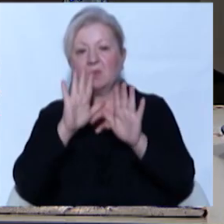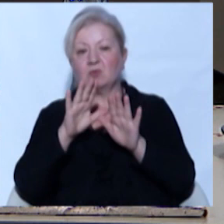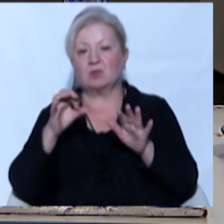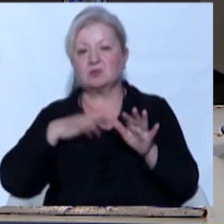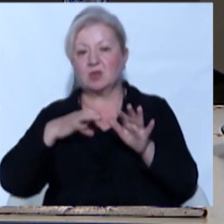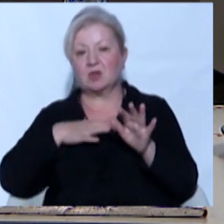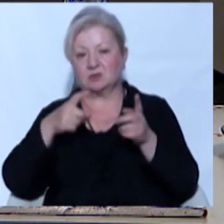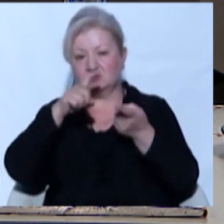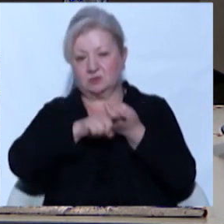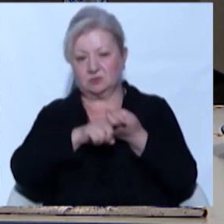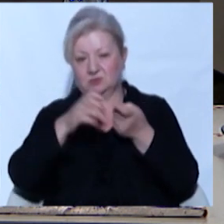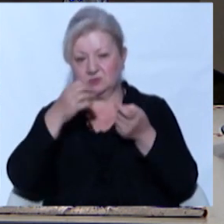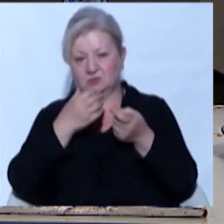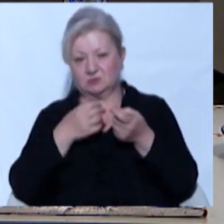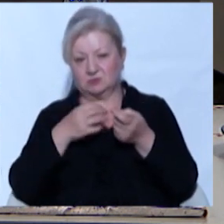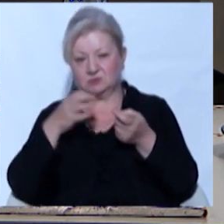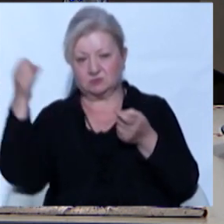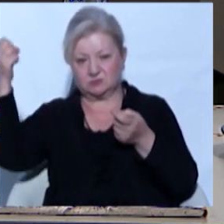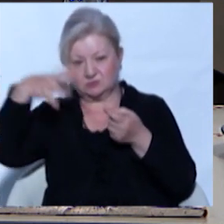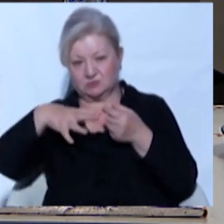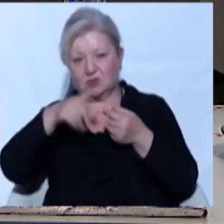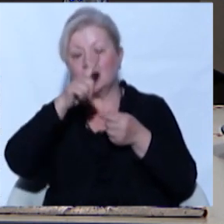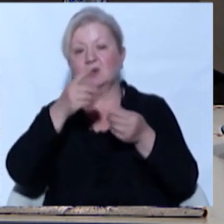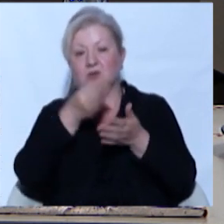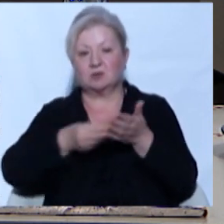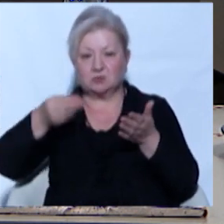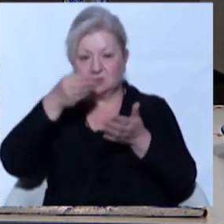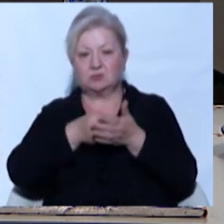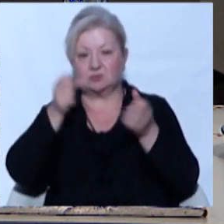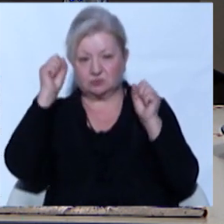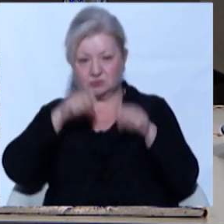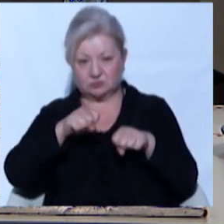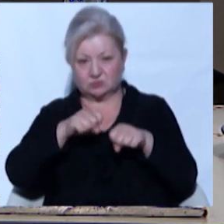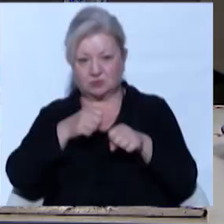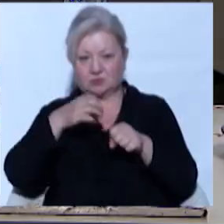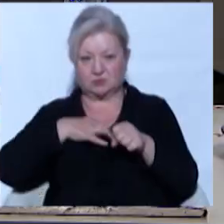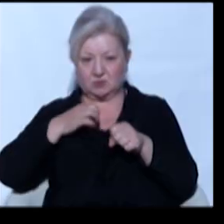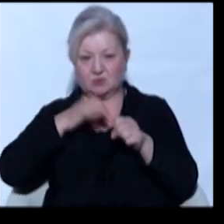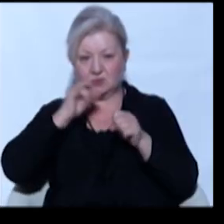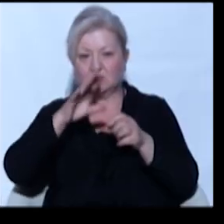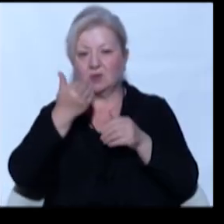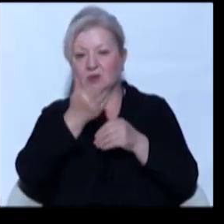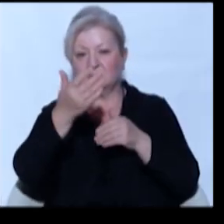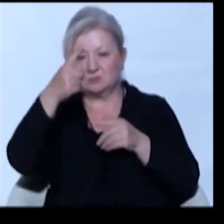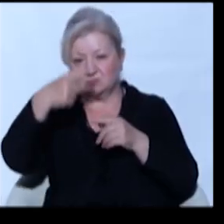სინათლეს და თეთრი სინათლის აღდგენა შესაძლებელია ამ ფერების ერთმანეთთან შეკრების საშუალებით.